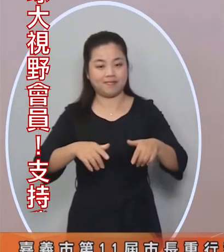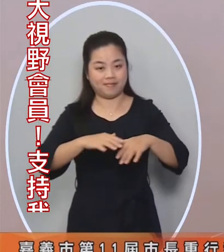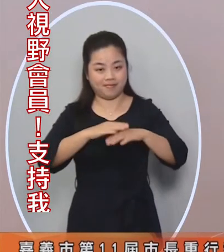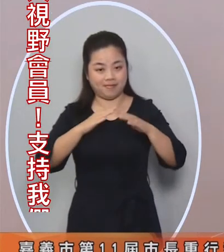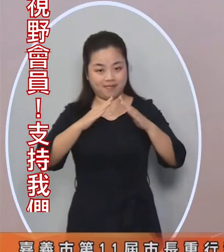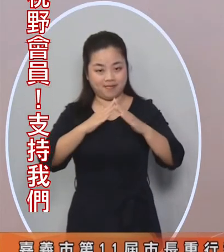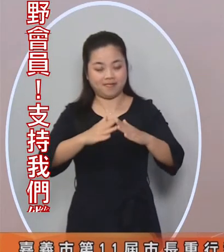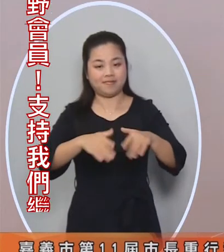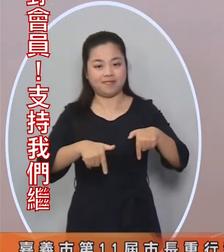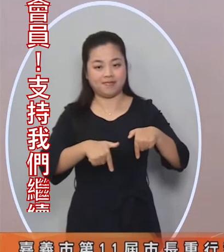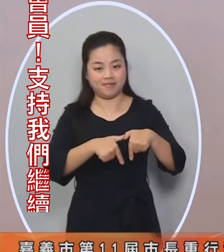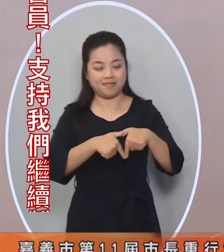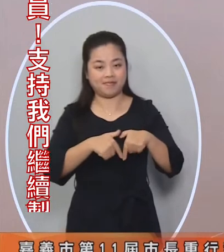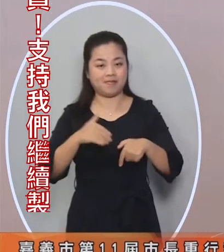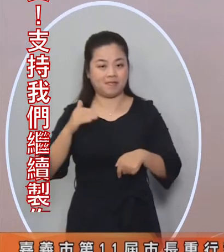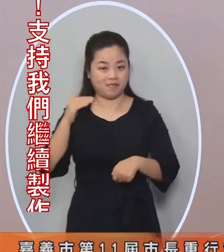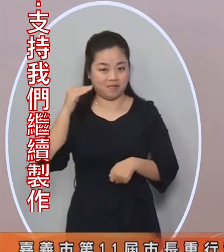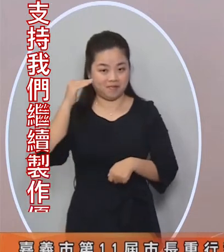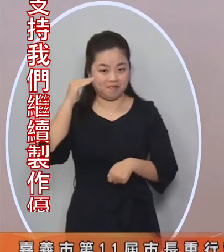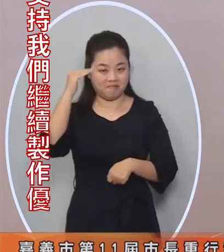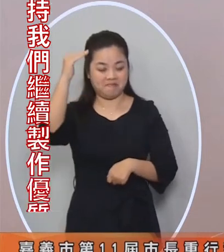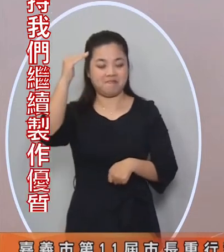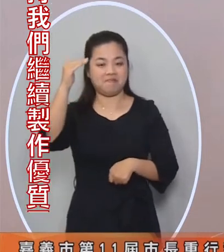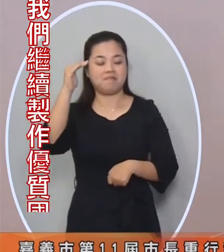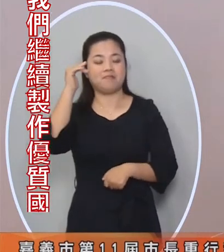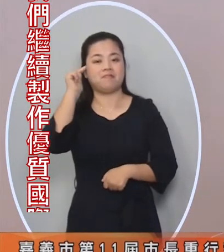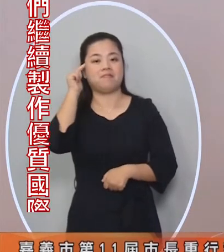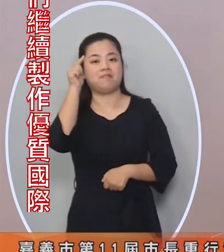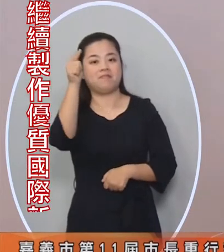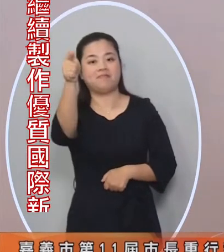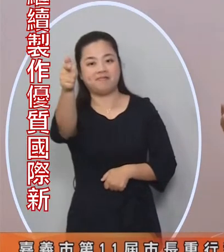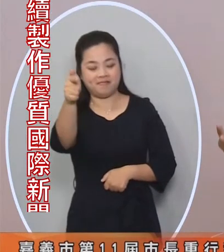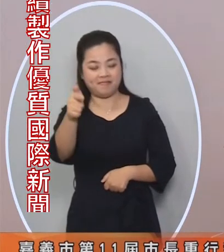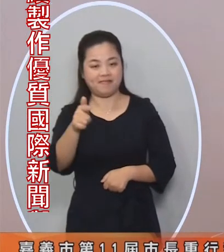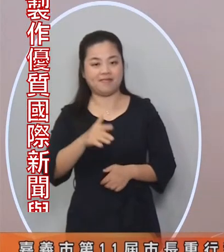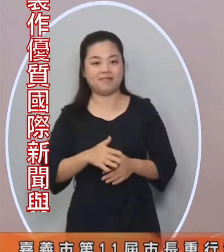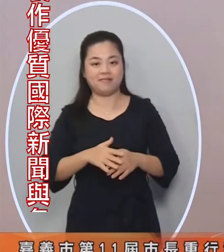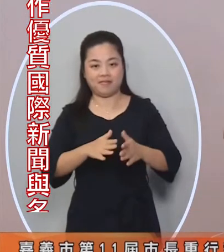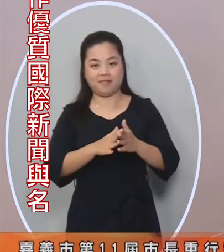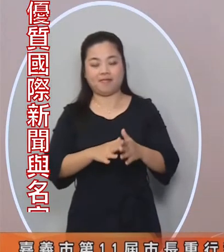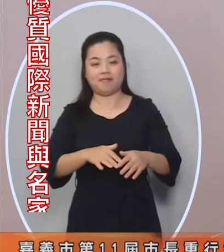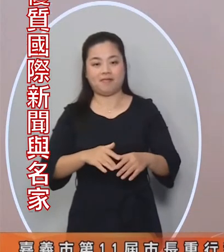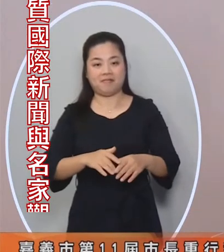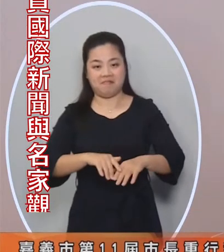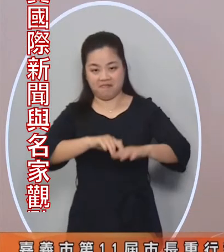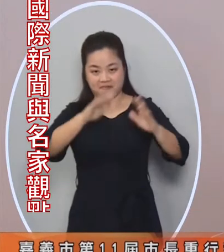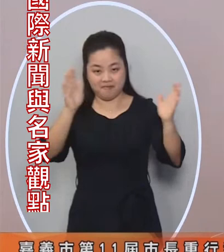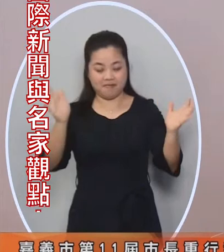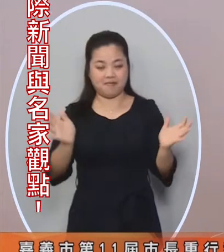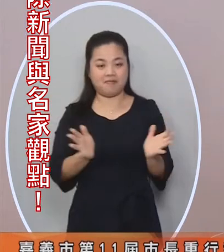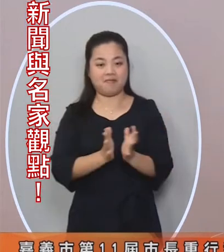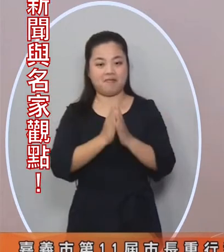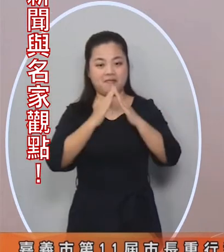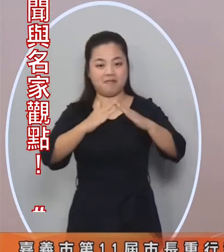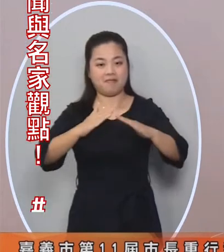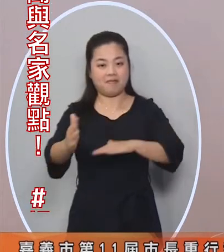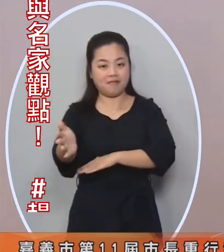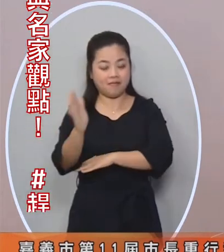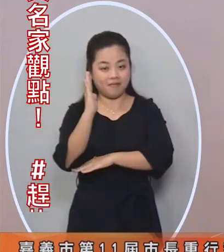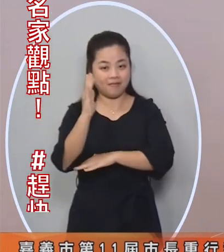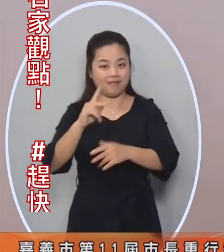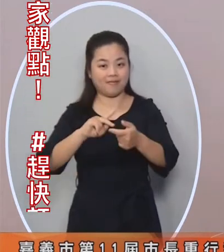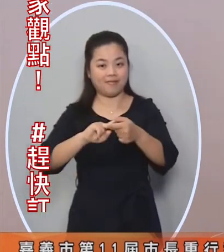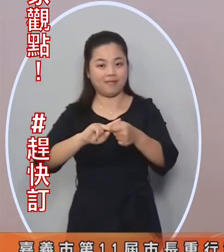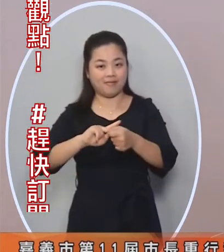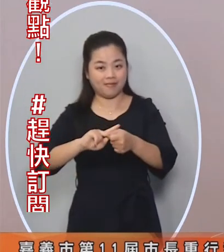一定要有高度，要有前瞻，要有远见，必须要有整体的市府团队跟民众的对